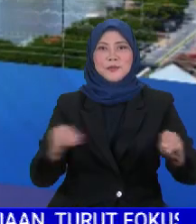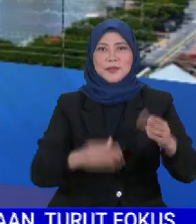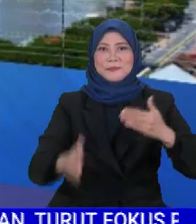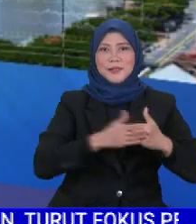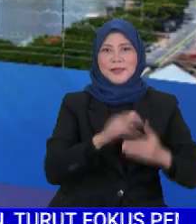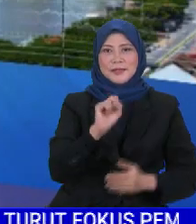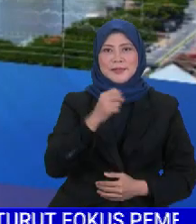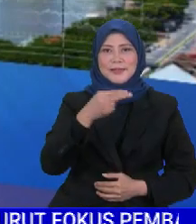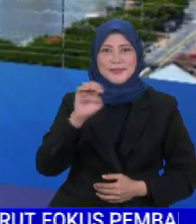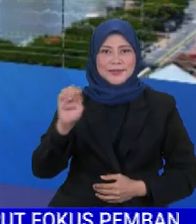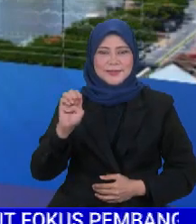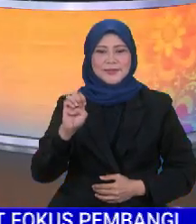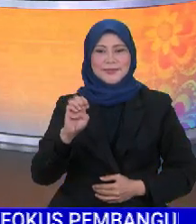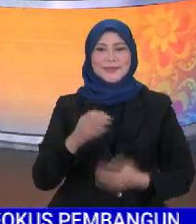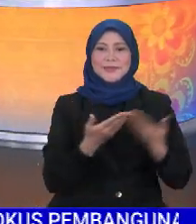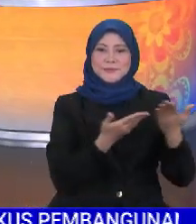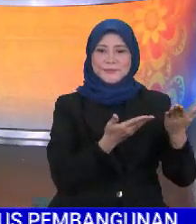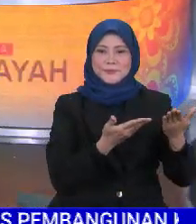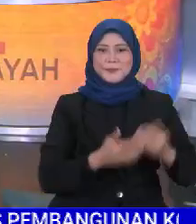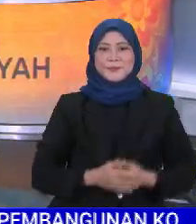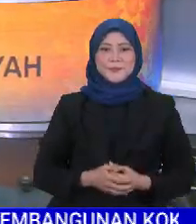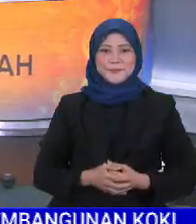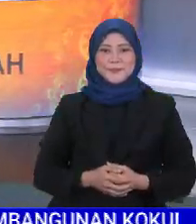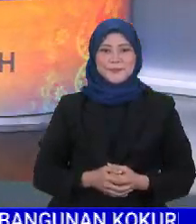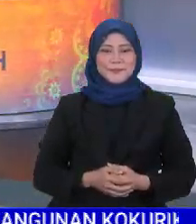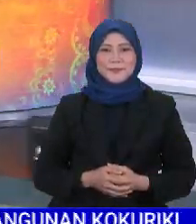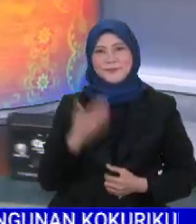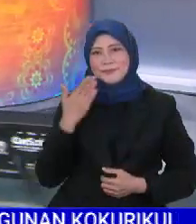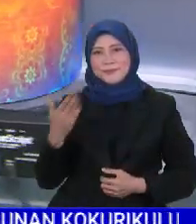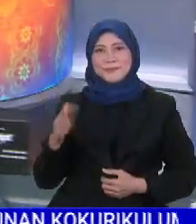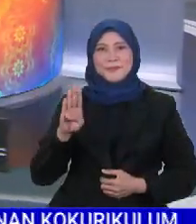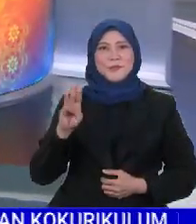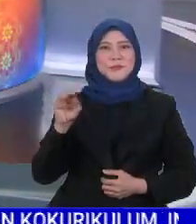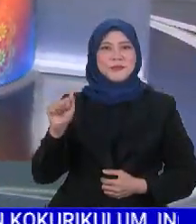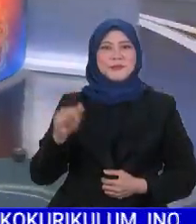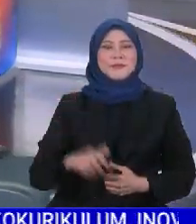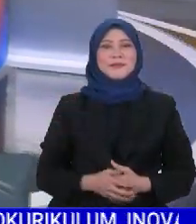bersama Sahi di Angkasa Puri. Sahi, silakan. Terima kasih, Buma.